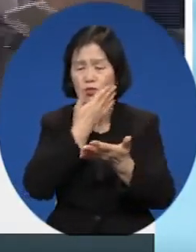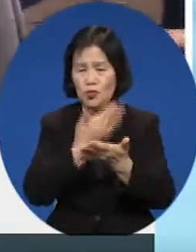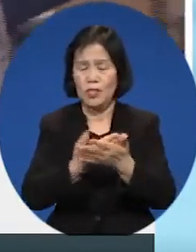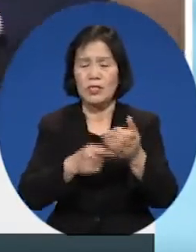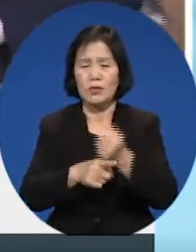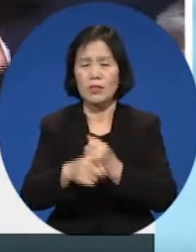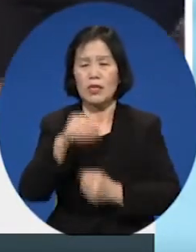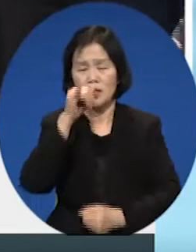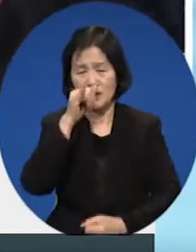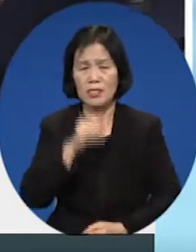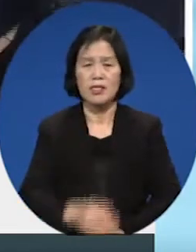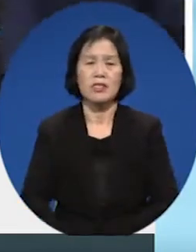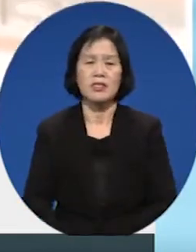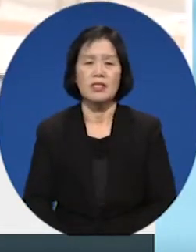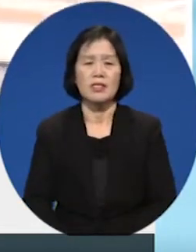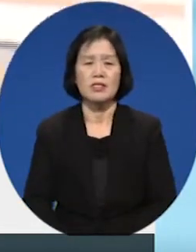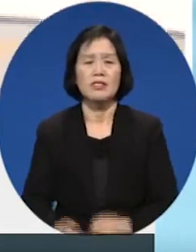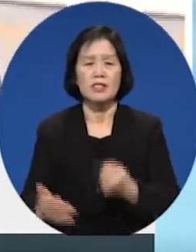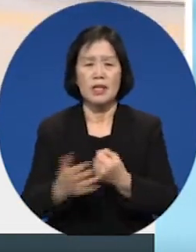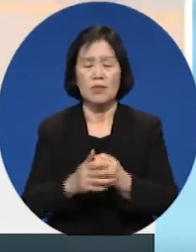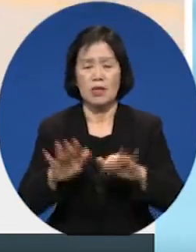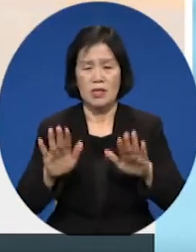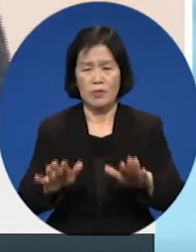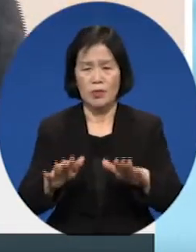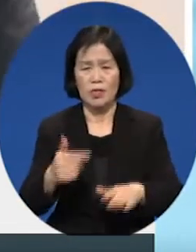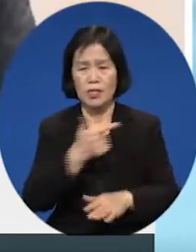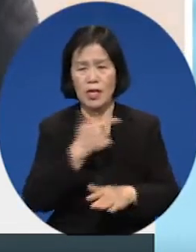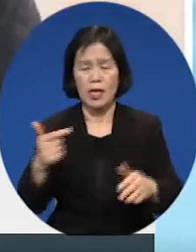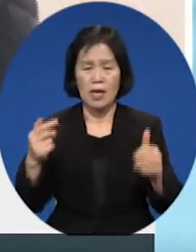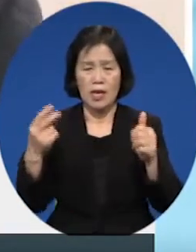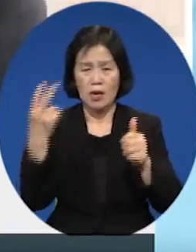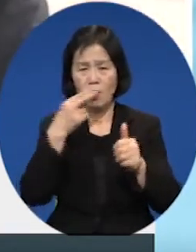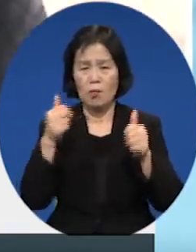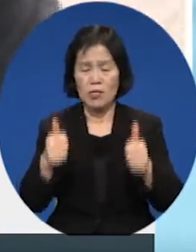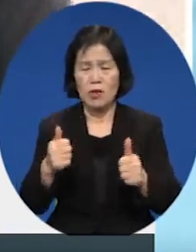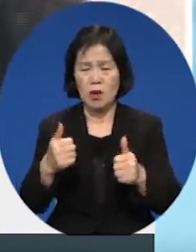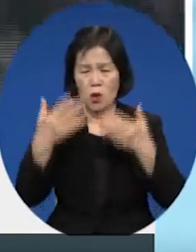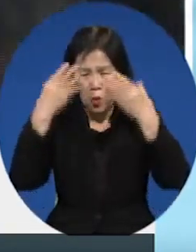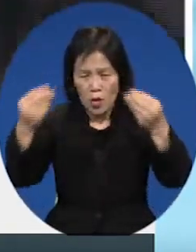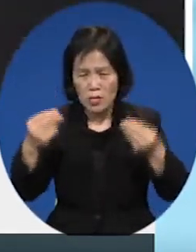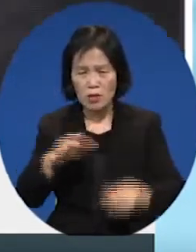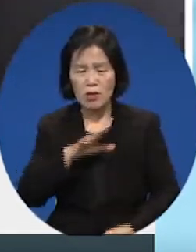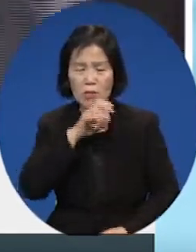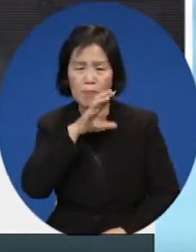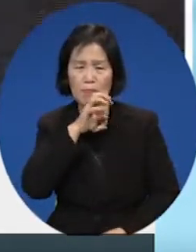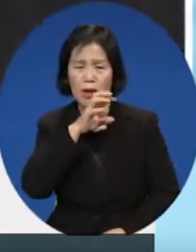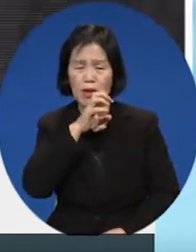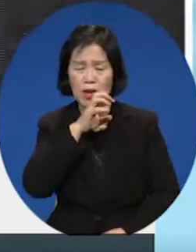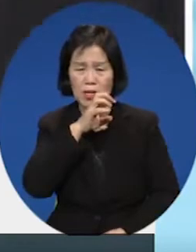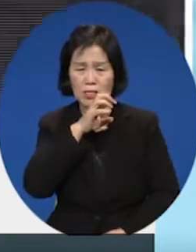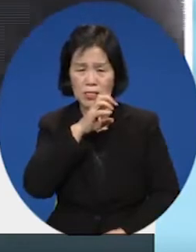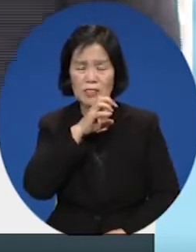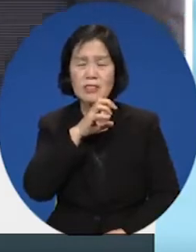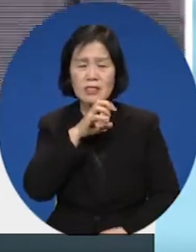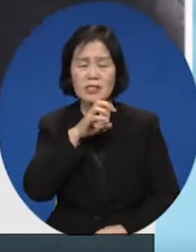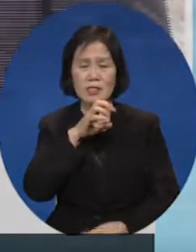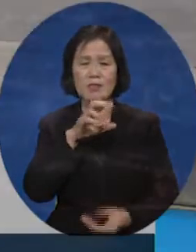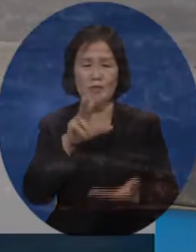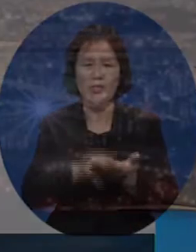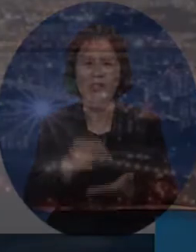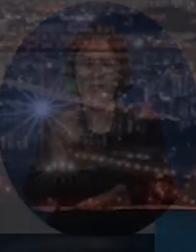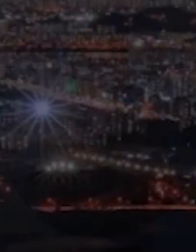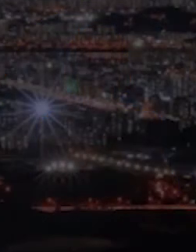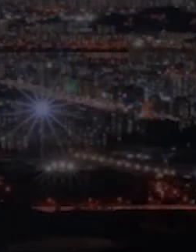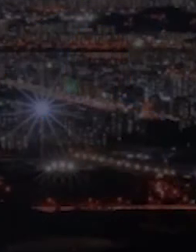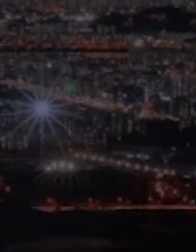있다고 봐요 그러니까 그런 면에서 이번에는 제거 면에서 공개적으로 반발 하거나 그럴 명분은 좀 적지 않을까 그렇게 생각합니다